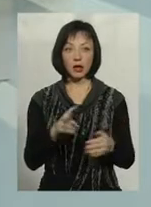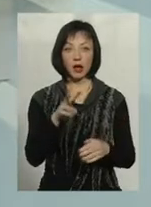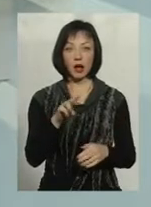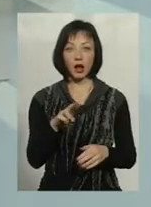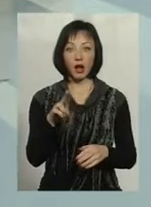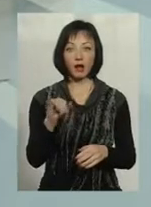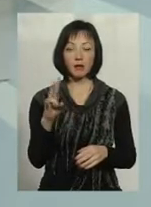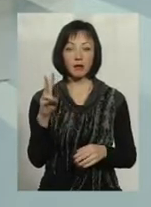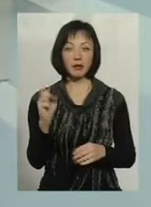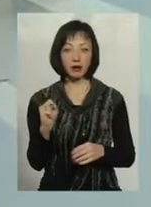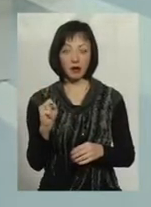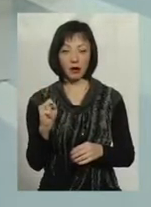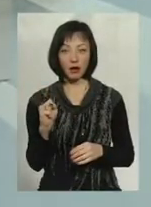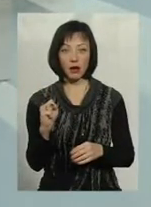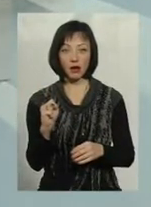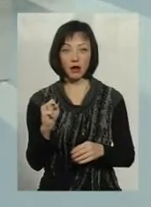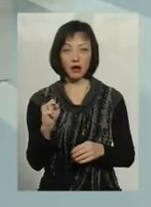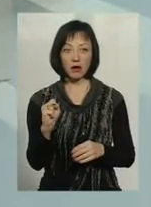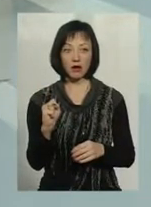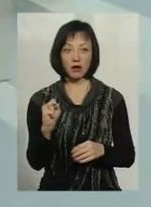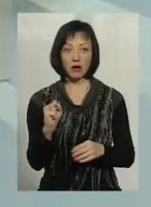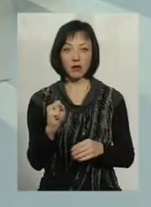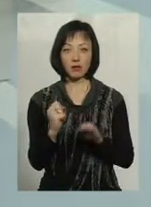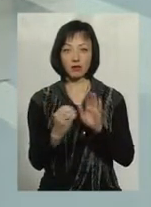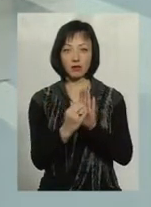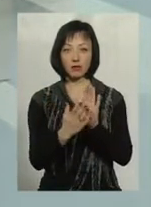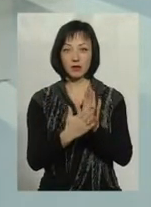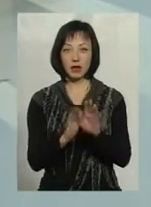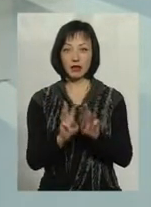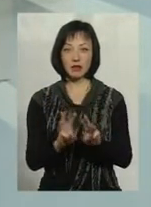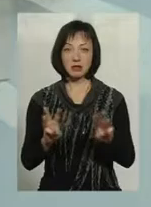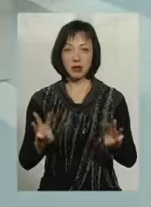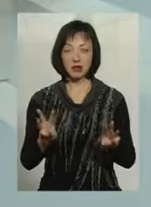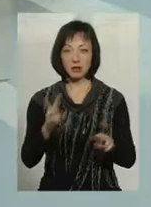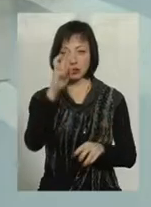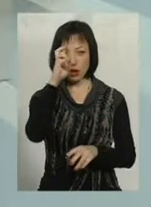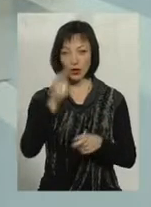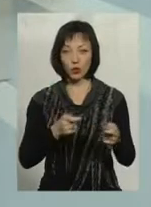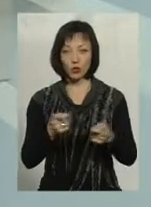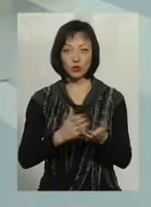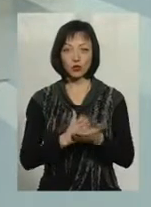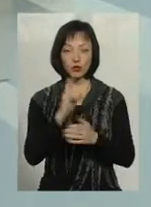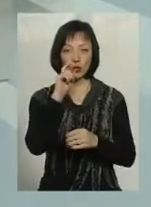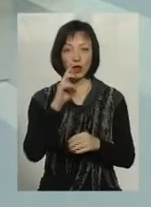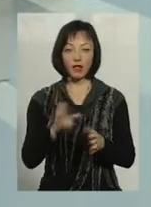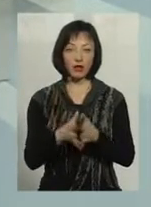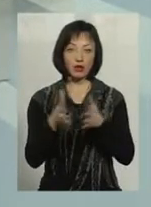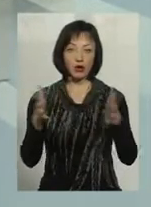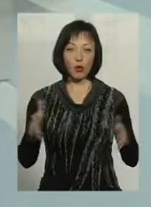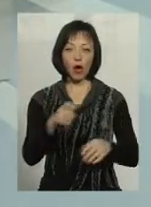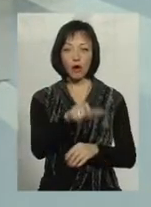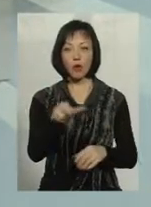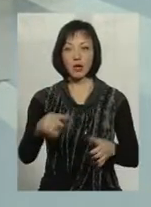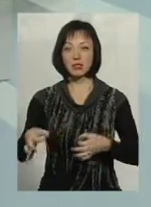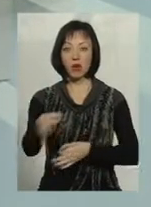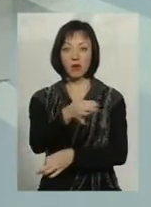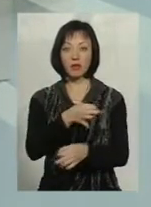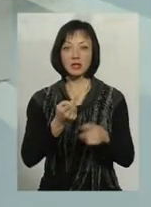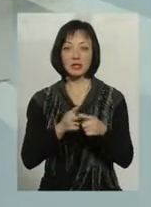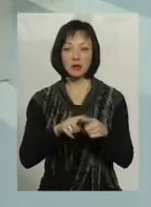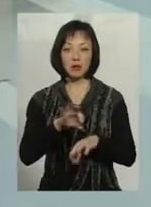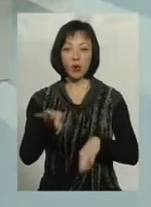цією нормою було надано надзвичайно великі повноваження органам самоврядування для перевірок бізнесу